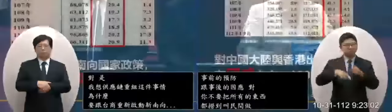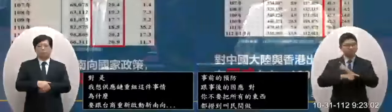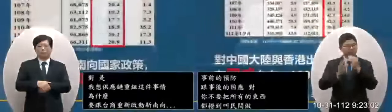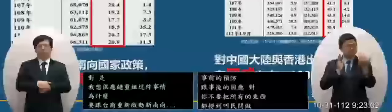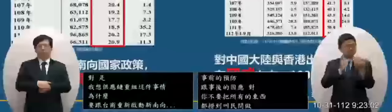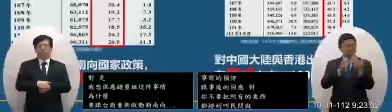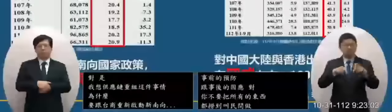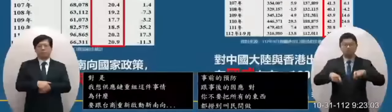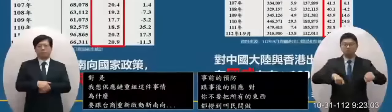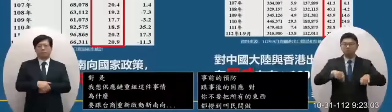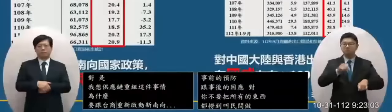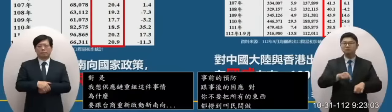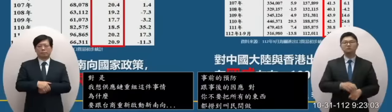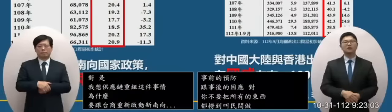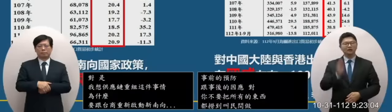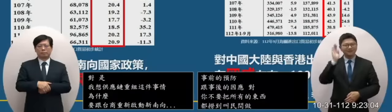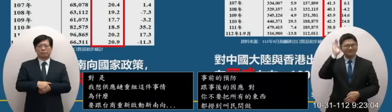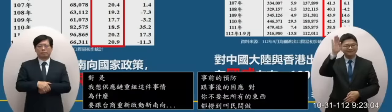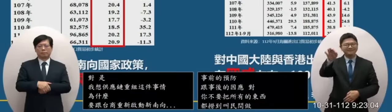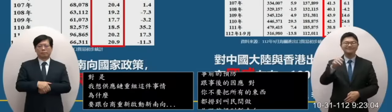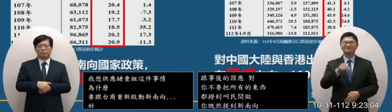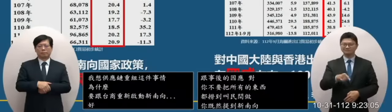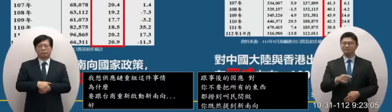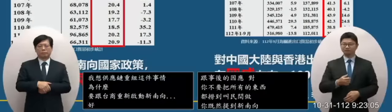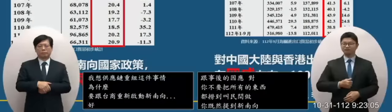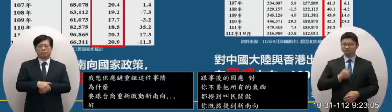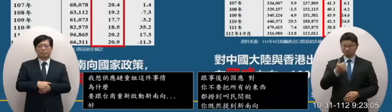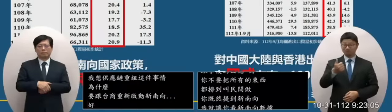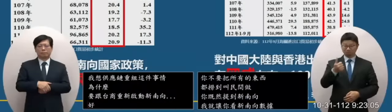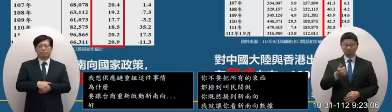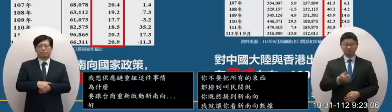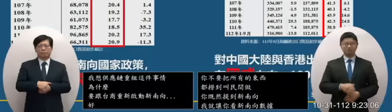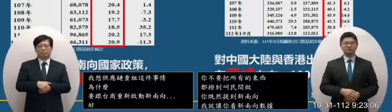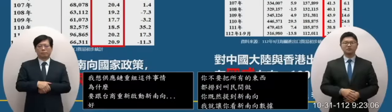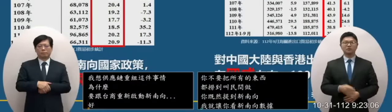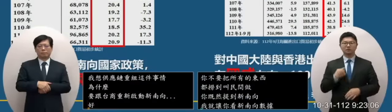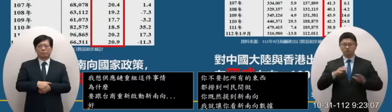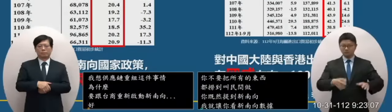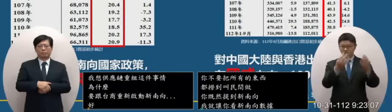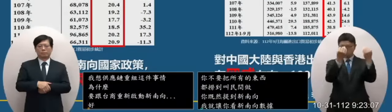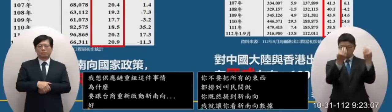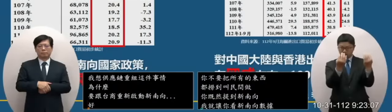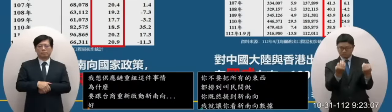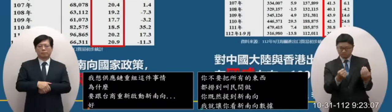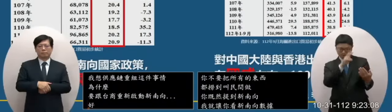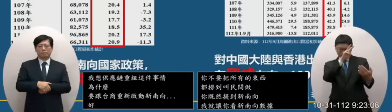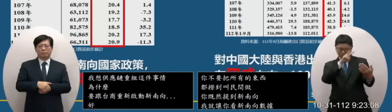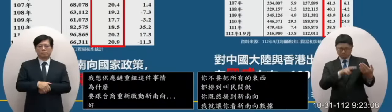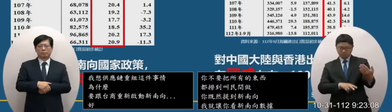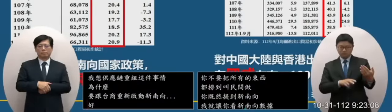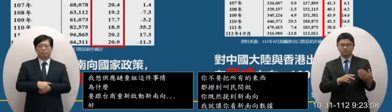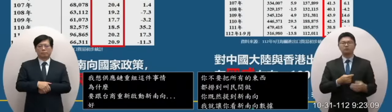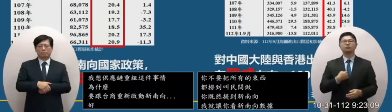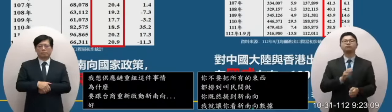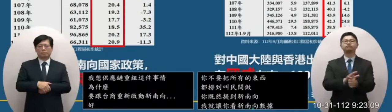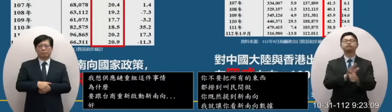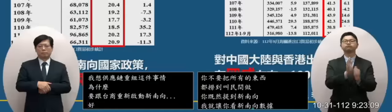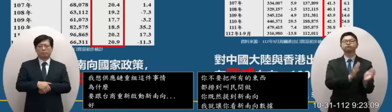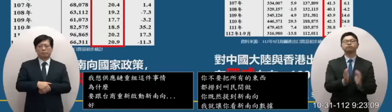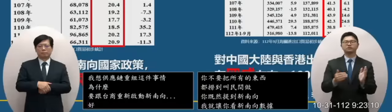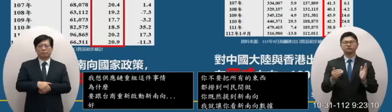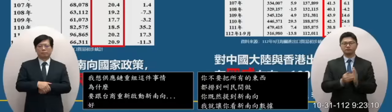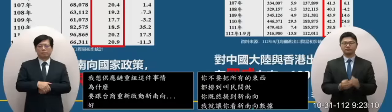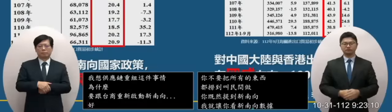部分，哦，我们将来新南向的部分呢是非常非常好啊。可是我们看一下实际上面的情形，我都帮你整理了啦，